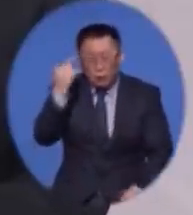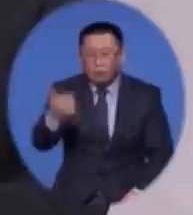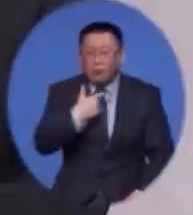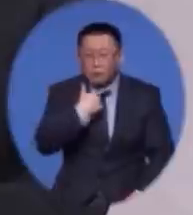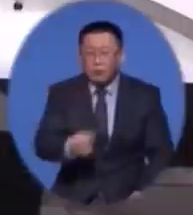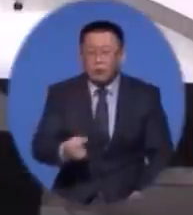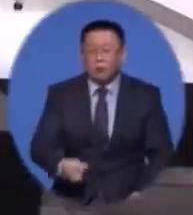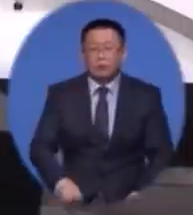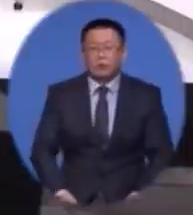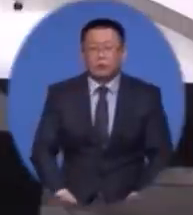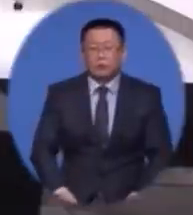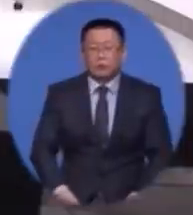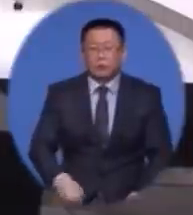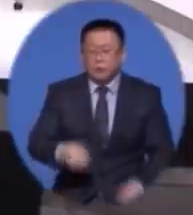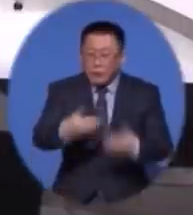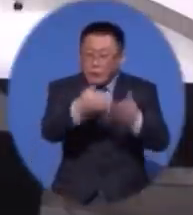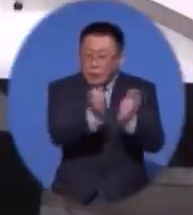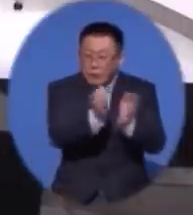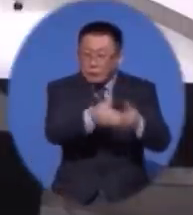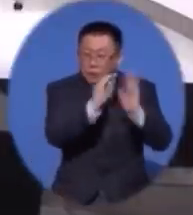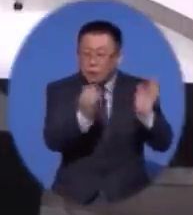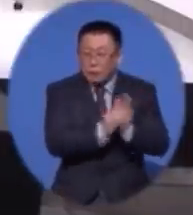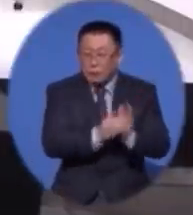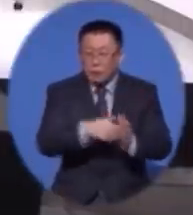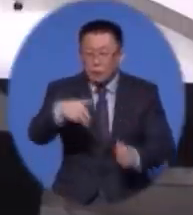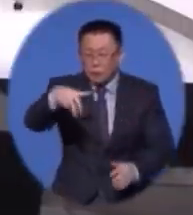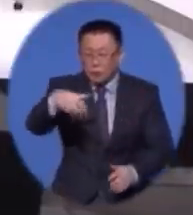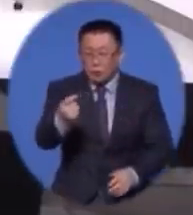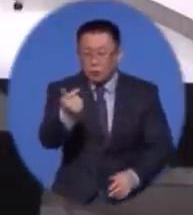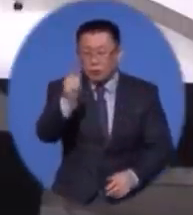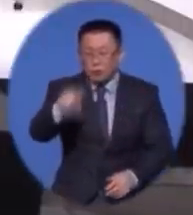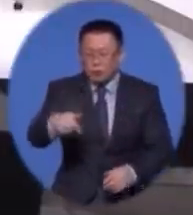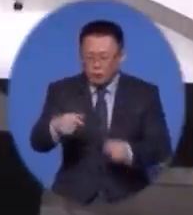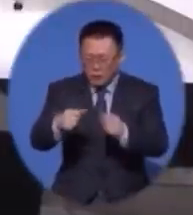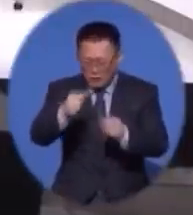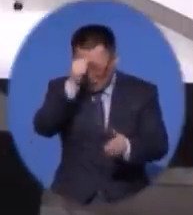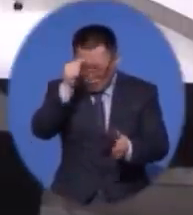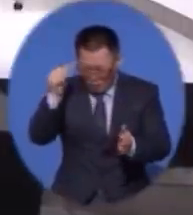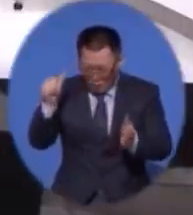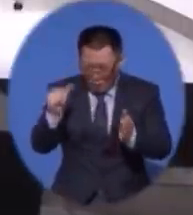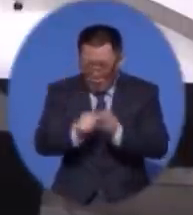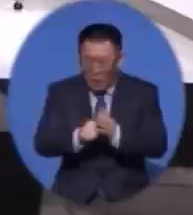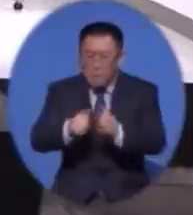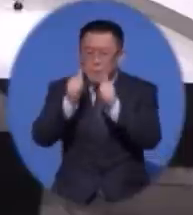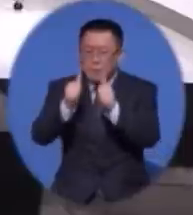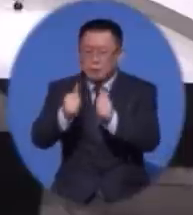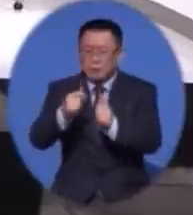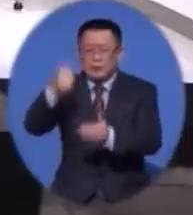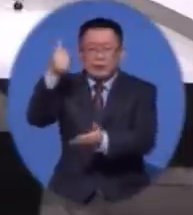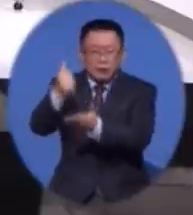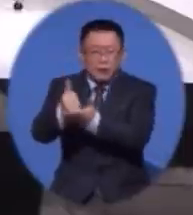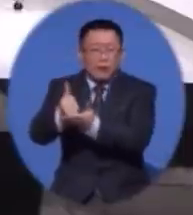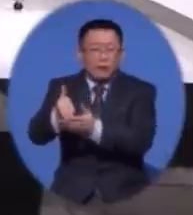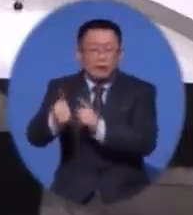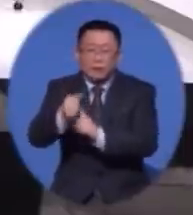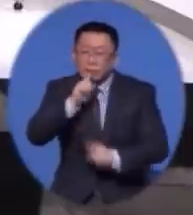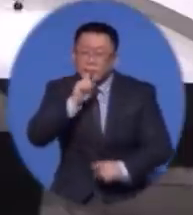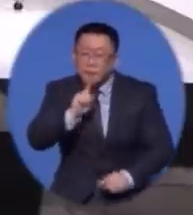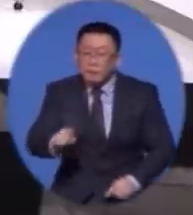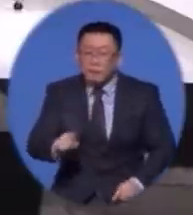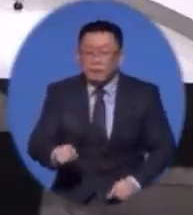건데요. 정말 당을 만들었어요. 조국은 영원한 법무부 장관이라고 했던 분이 그 당에 더불어 무슨